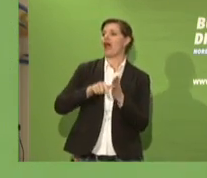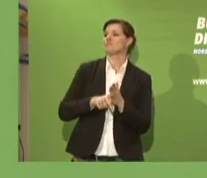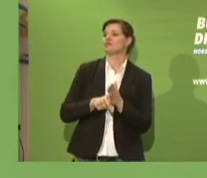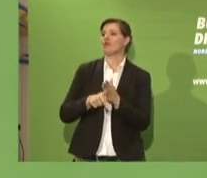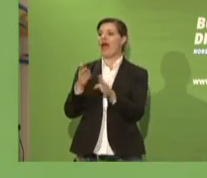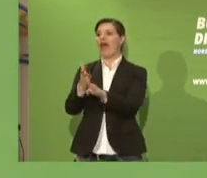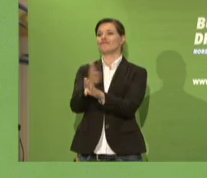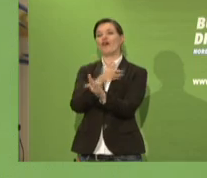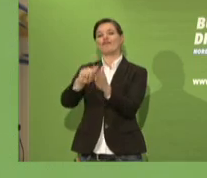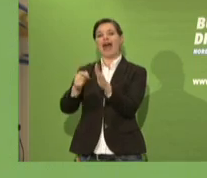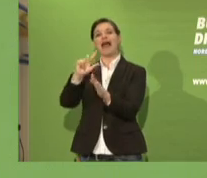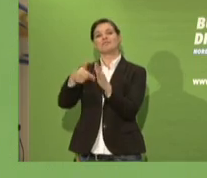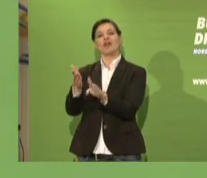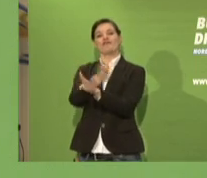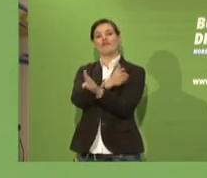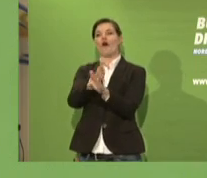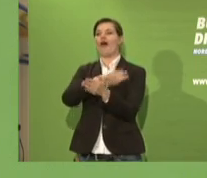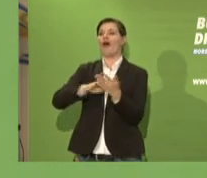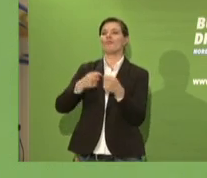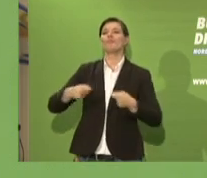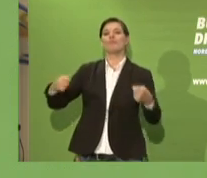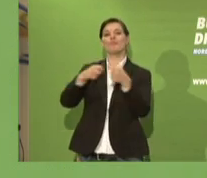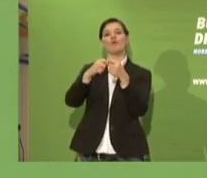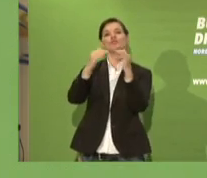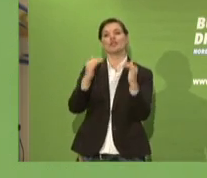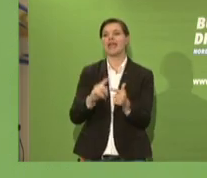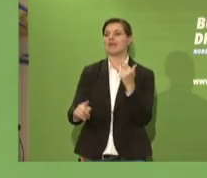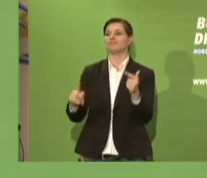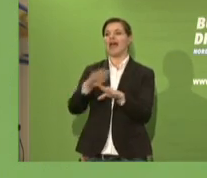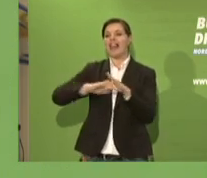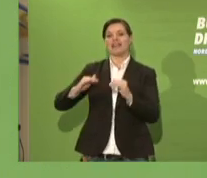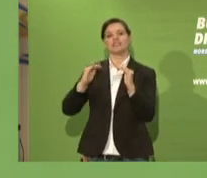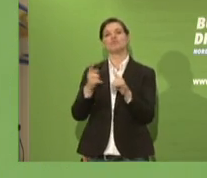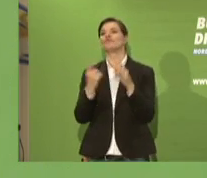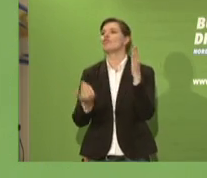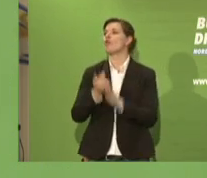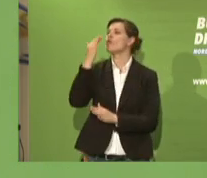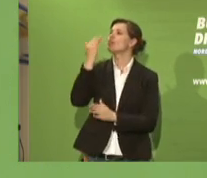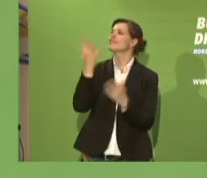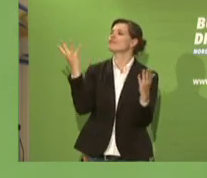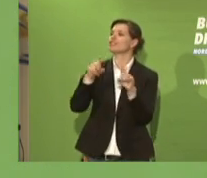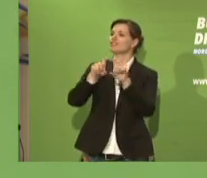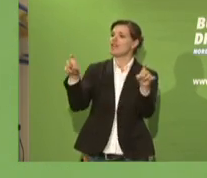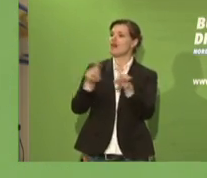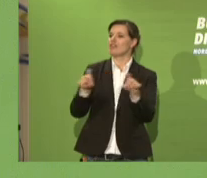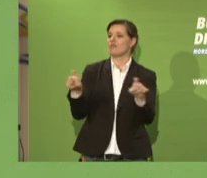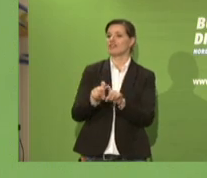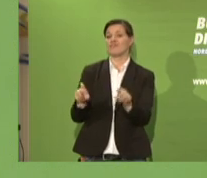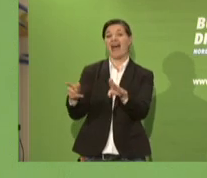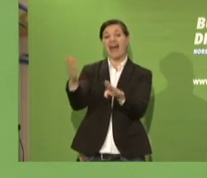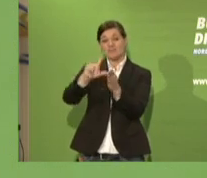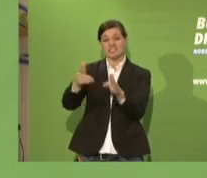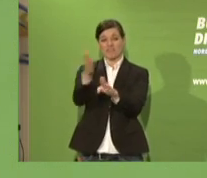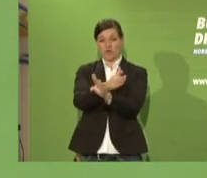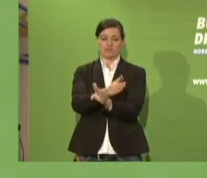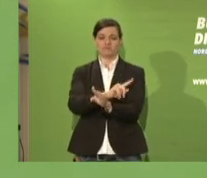vorher, uns auf Bundes- und auf Landesebene schöne knackige Kampagne überlegen, ein paar witzige Plakate entwerfen. Nee, das reicht